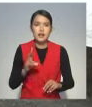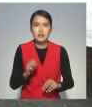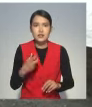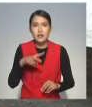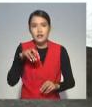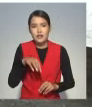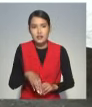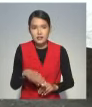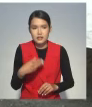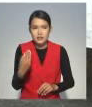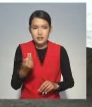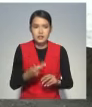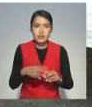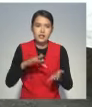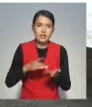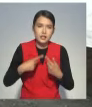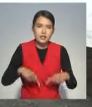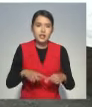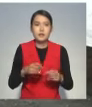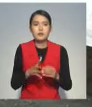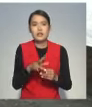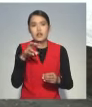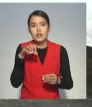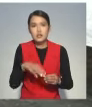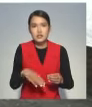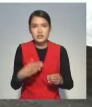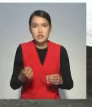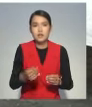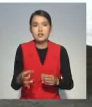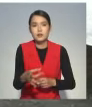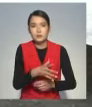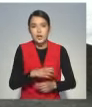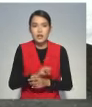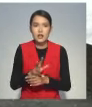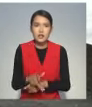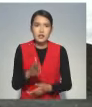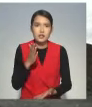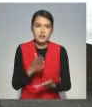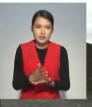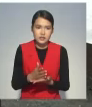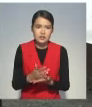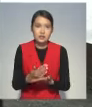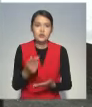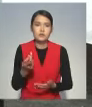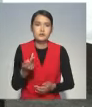мест и с мини-центром на 50 мест в микрорайоне Кирпичный по